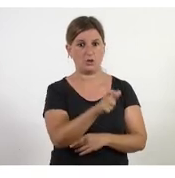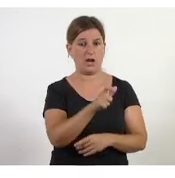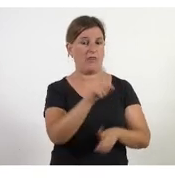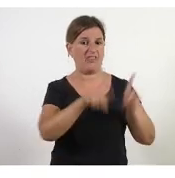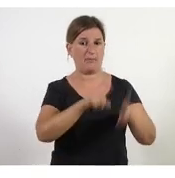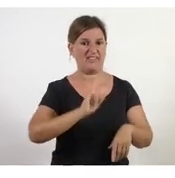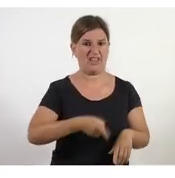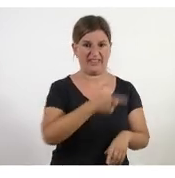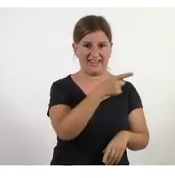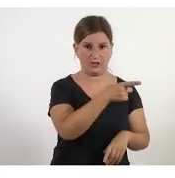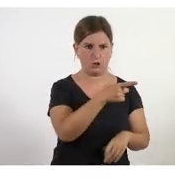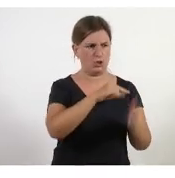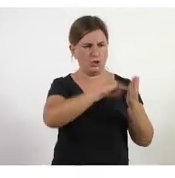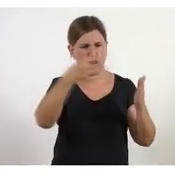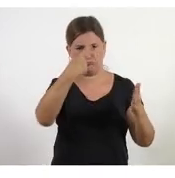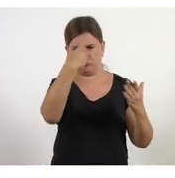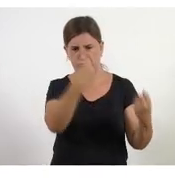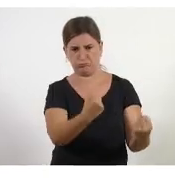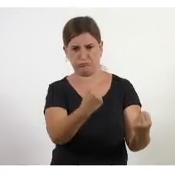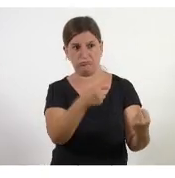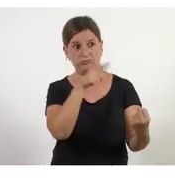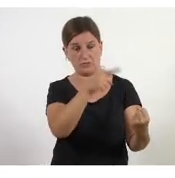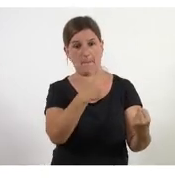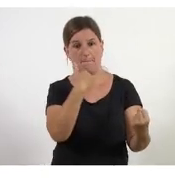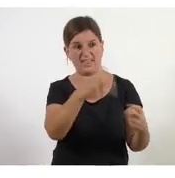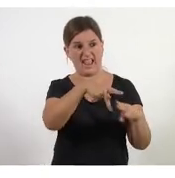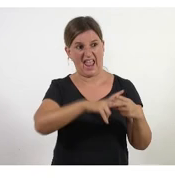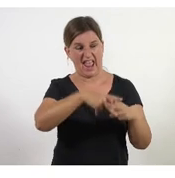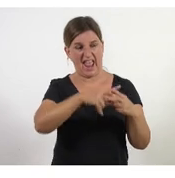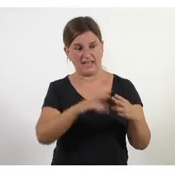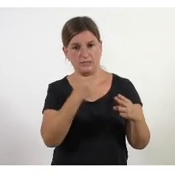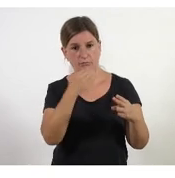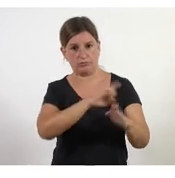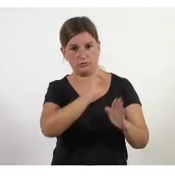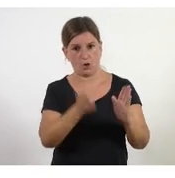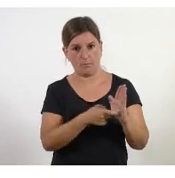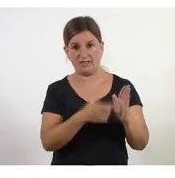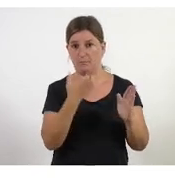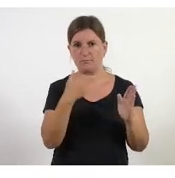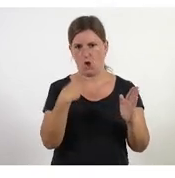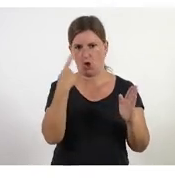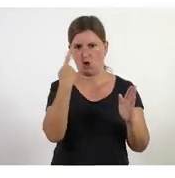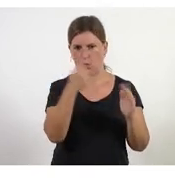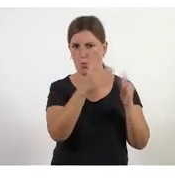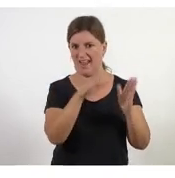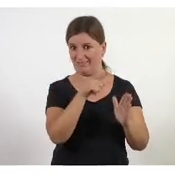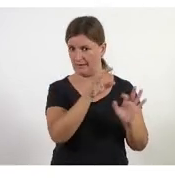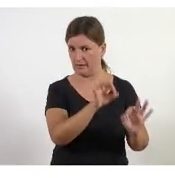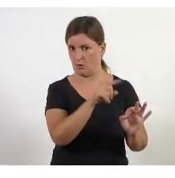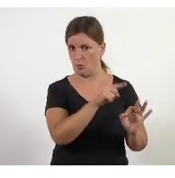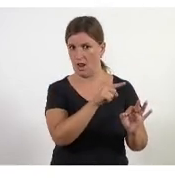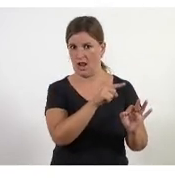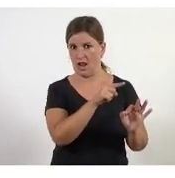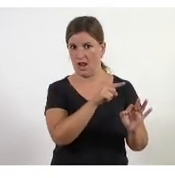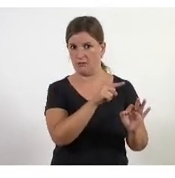director, molt tecnològic, que tingui les eines molt clares, conec una entitat d'aquest tipus, i que no hi